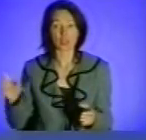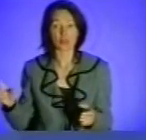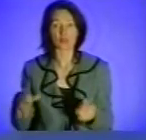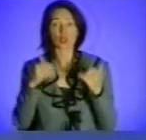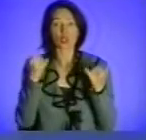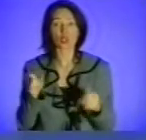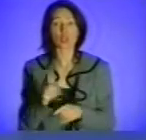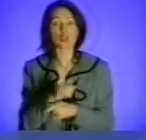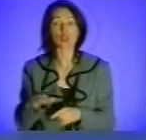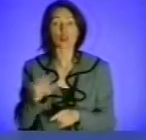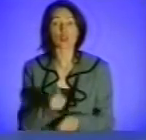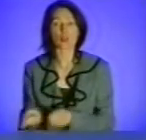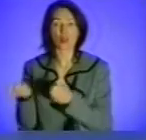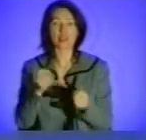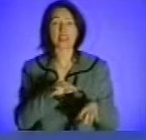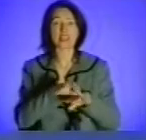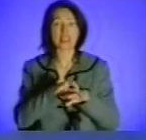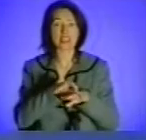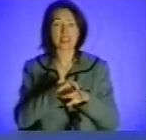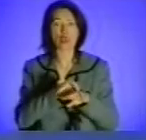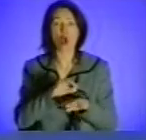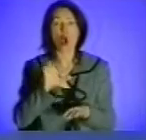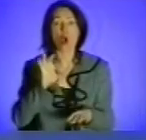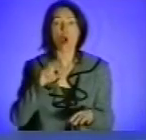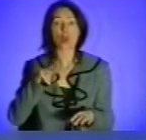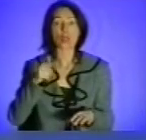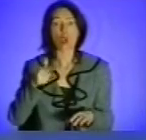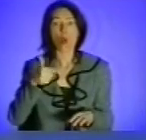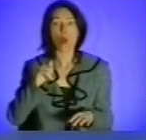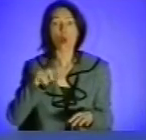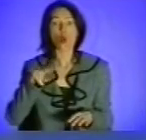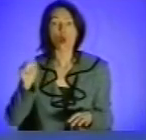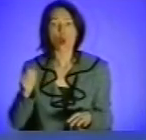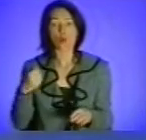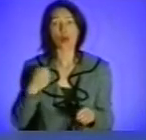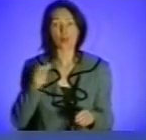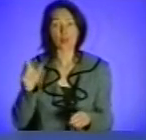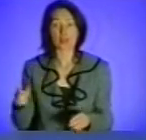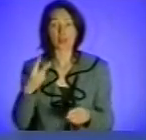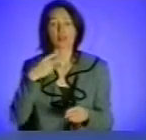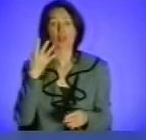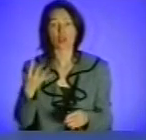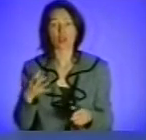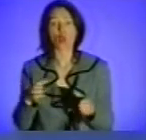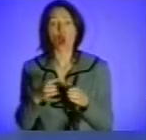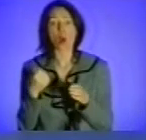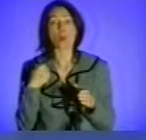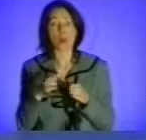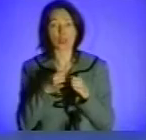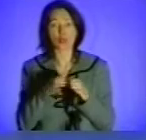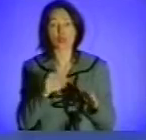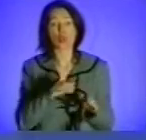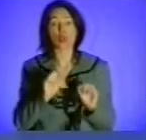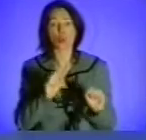Сьогодні на Тернопільщину привезли тіло Олега Гулька, бійця 24-го батальйону територіальної оборони «Айдар», жителя Заліщиків, який